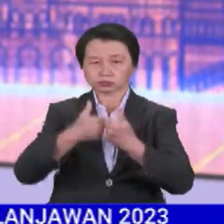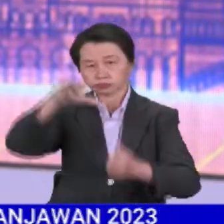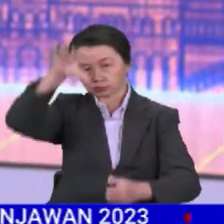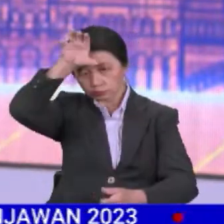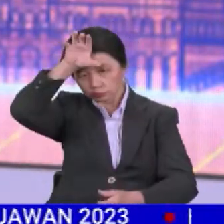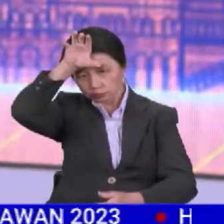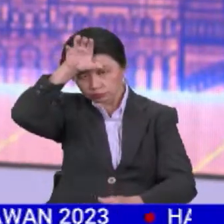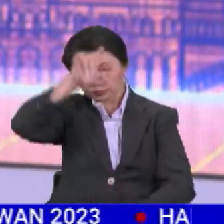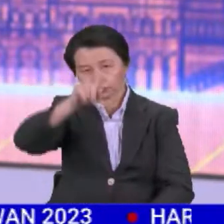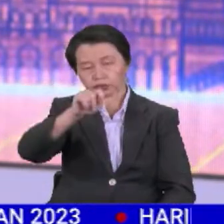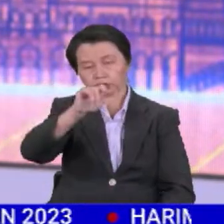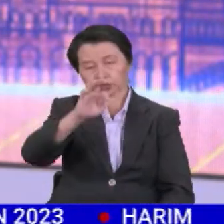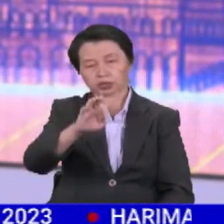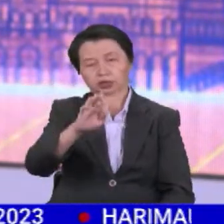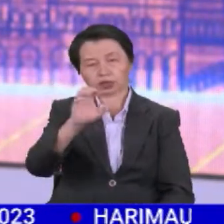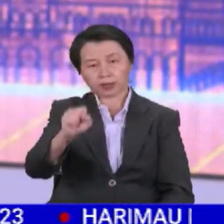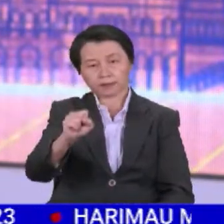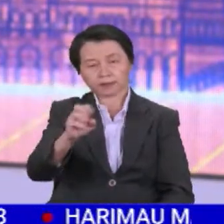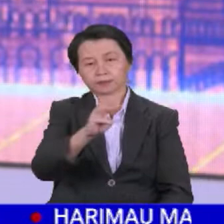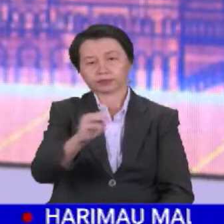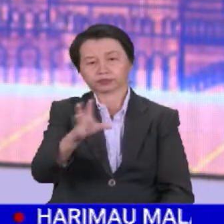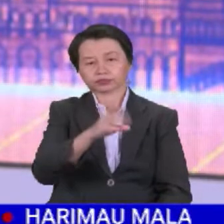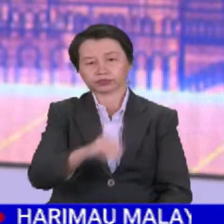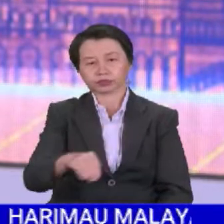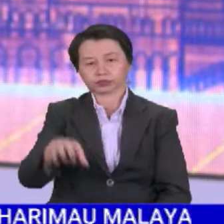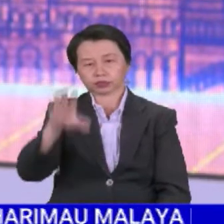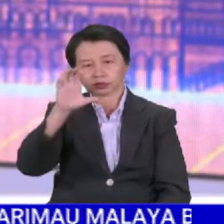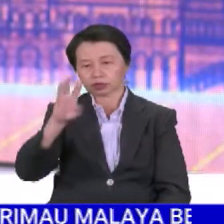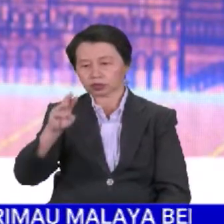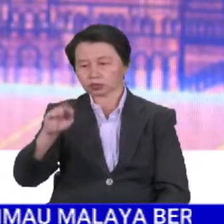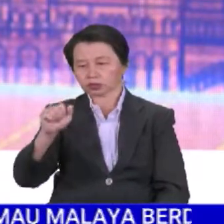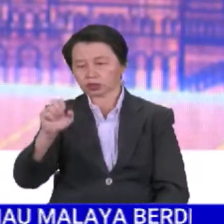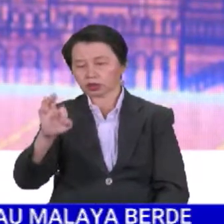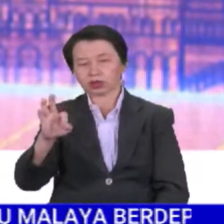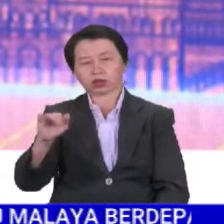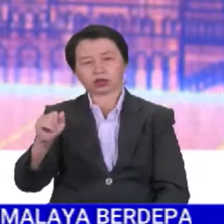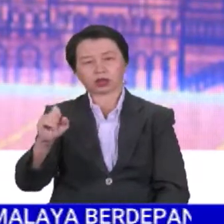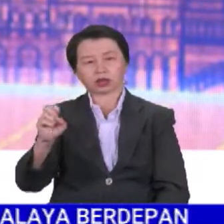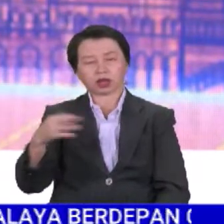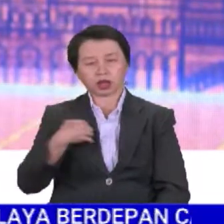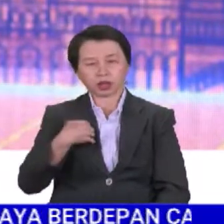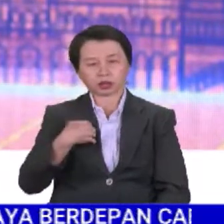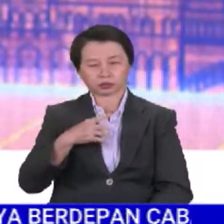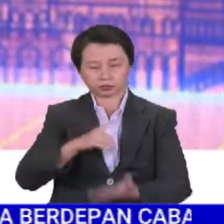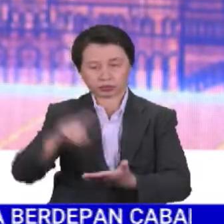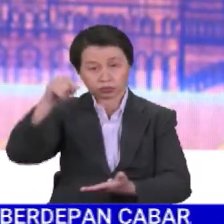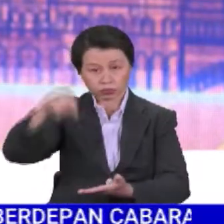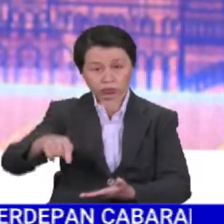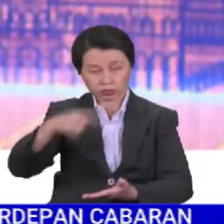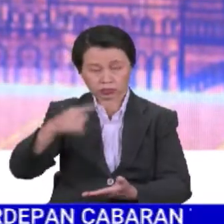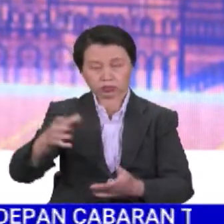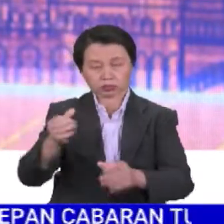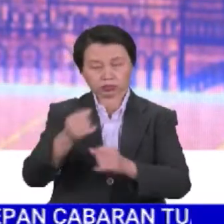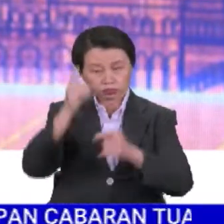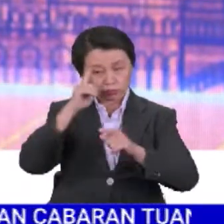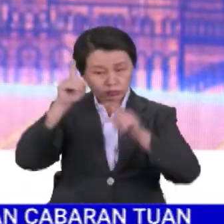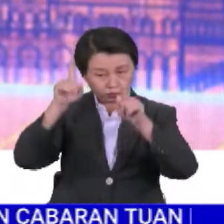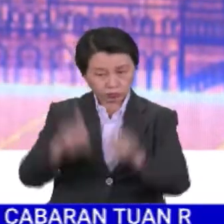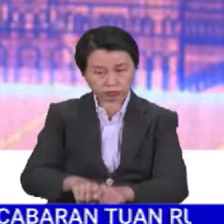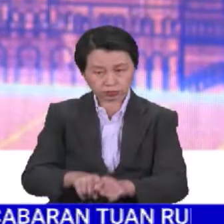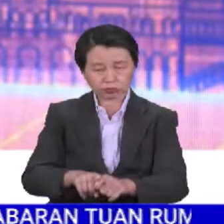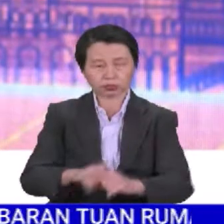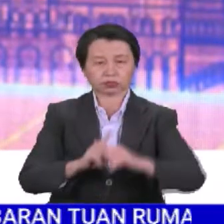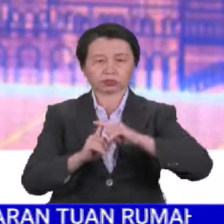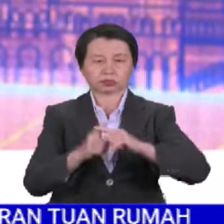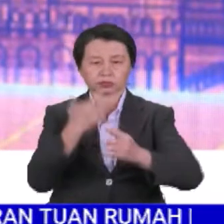takraw Malaysia vs m dan persekutuan sepata Chrome list emas staf yang akan diadakan minggu ini dapat mencapai keputusan